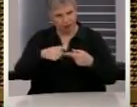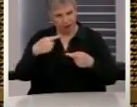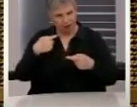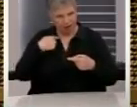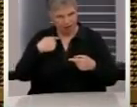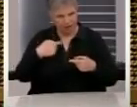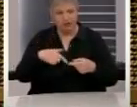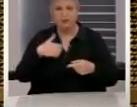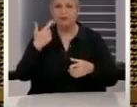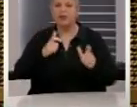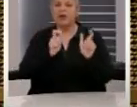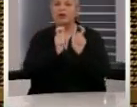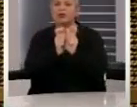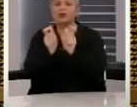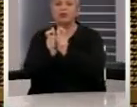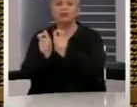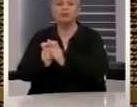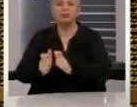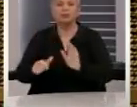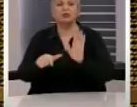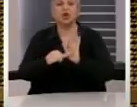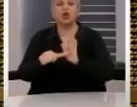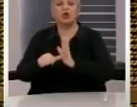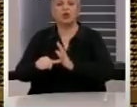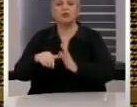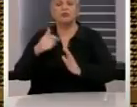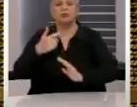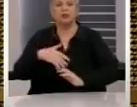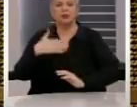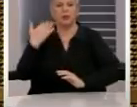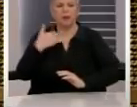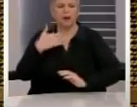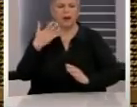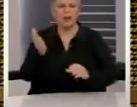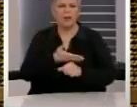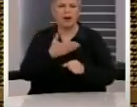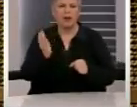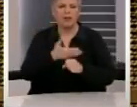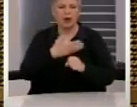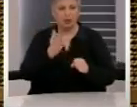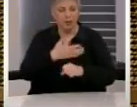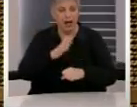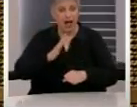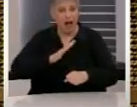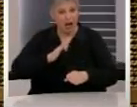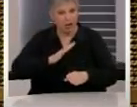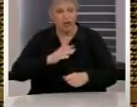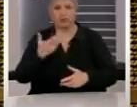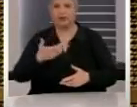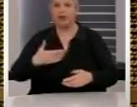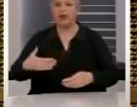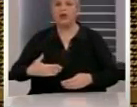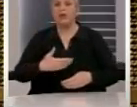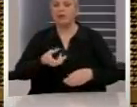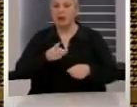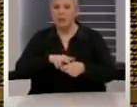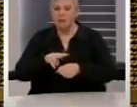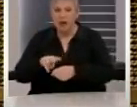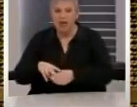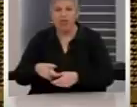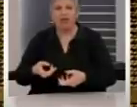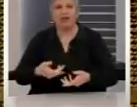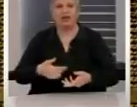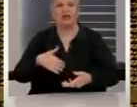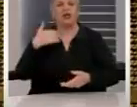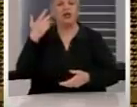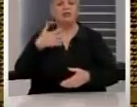τα δεκάδες χιλιάδες αθώα θύματα, στα θύματα του λοιμού, στα αρχαία, δηλαδή σε ένα σύνολο ζητημάτων,